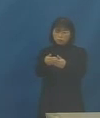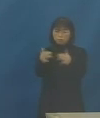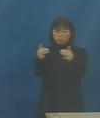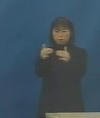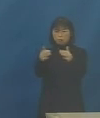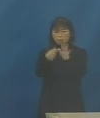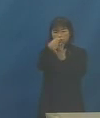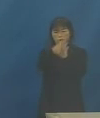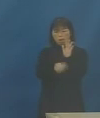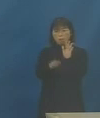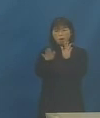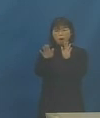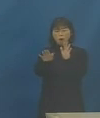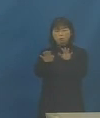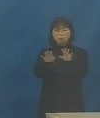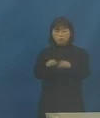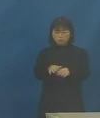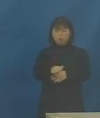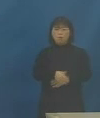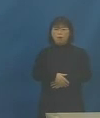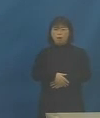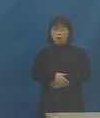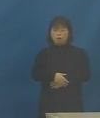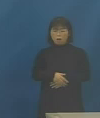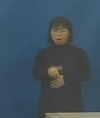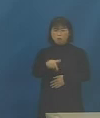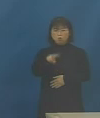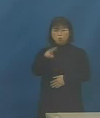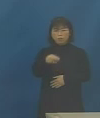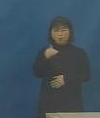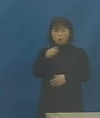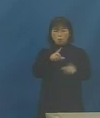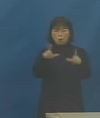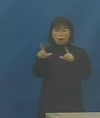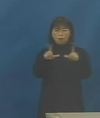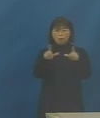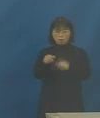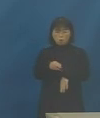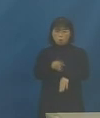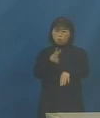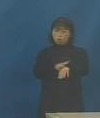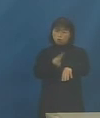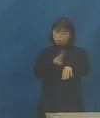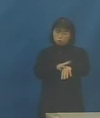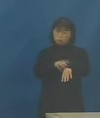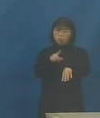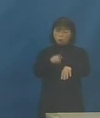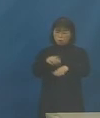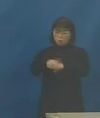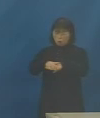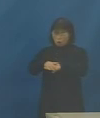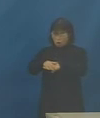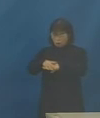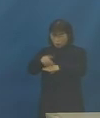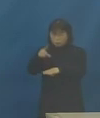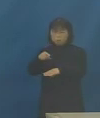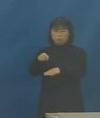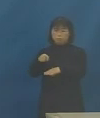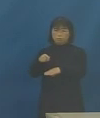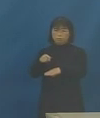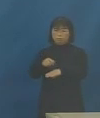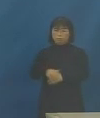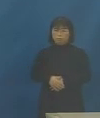薬も走って今のあの二里こなたの特急列車ですねあれはあの商大のものでありまして